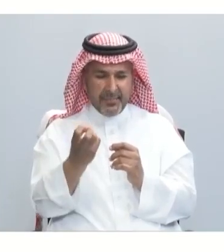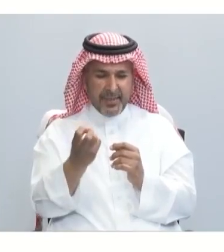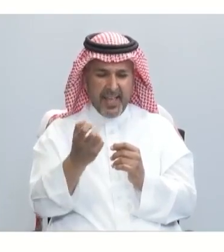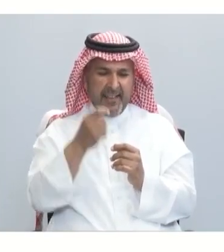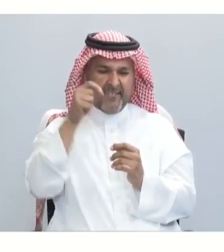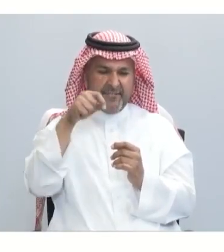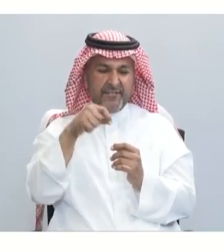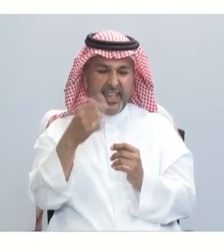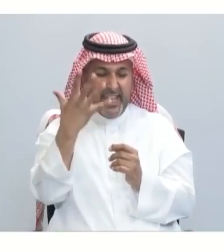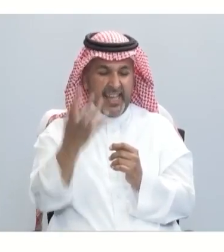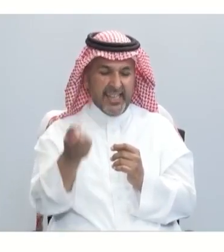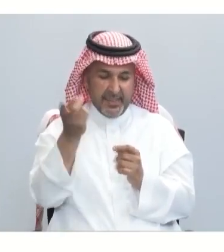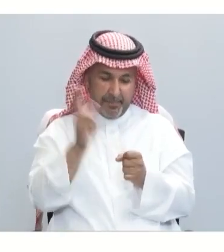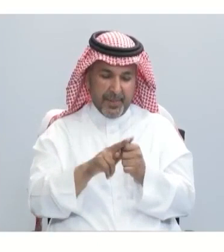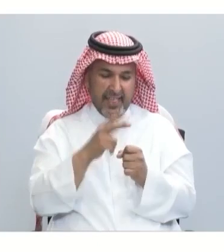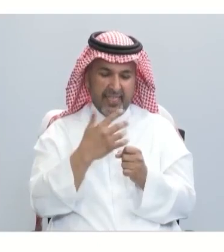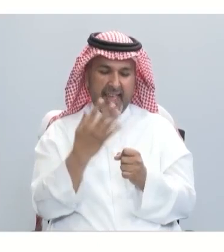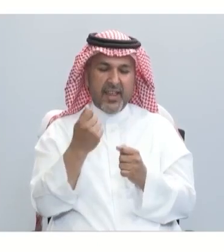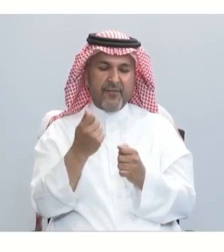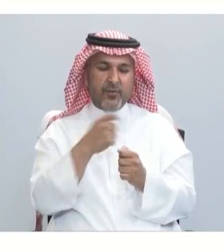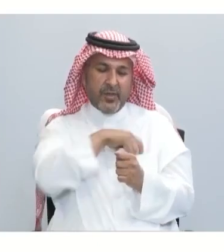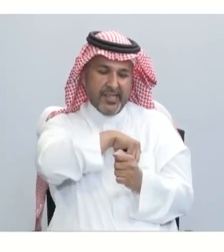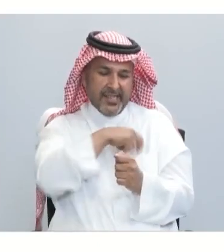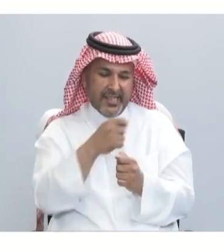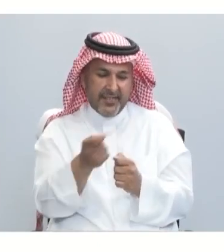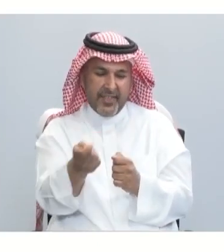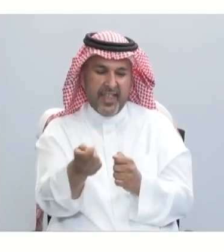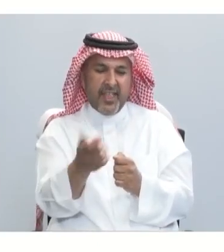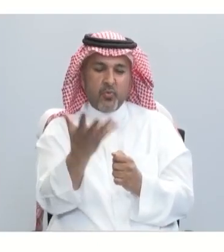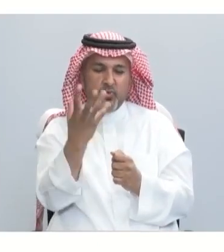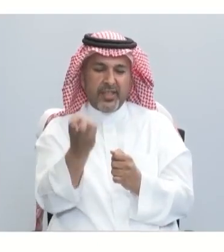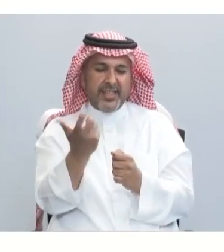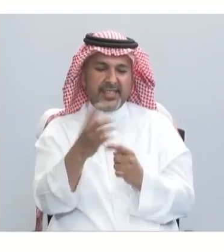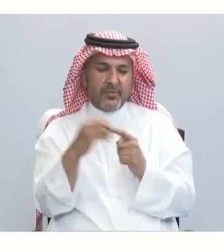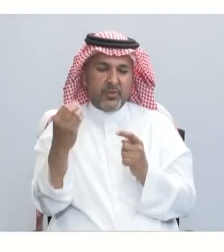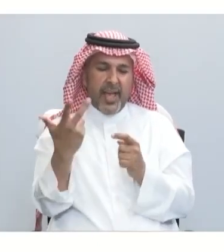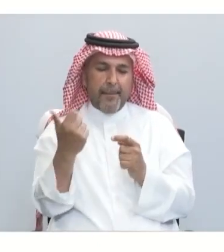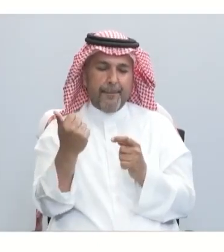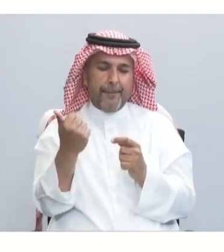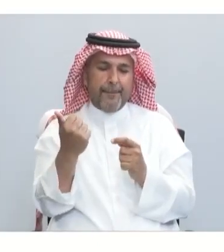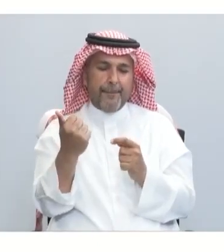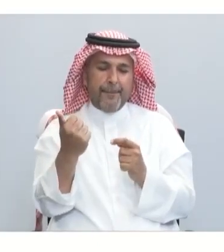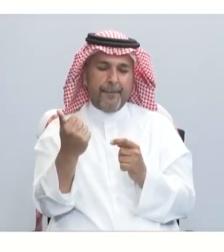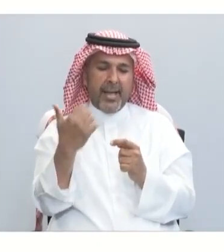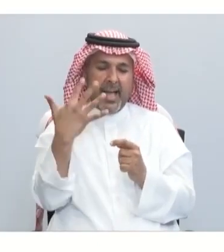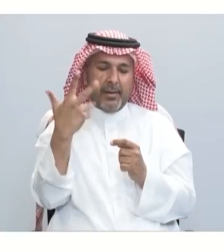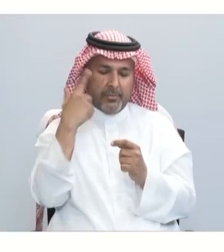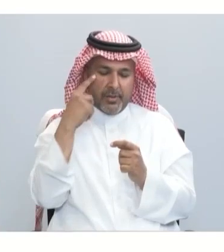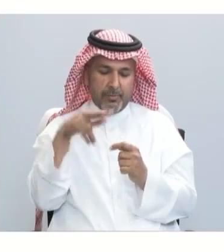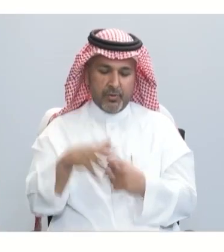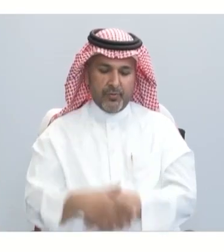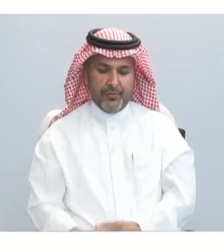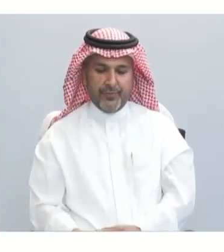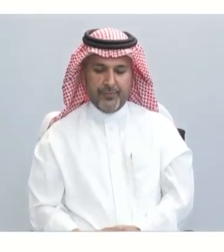قسيمه حسم اضافيه بقيمه خمس ريالات طبعا هنا اول شيء اول شيء راح نقول لو سمينا